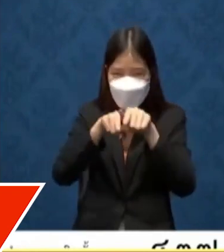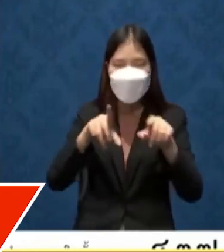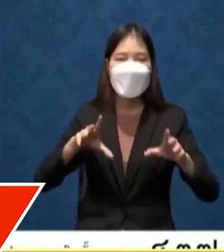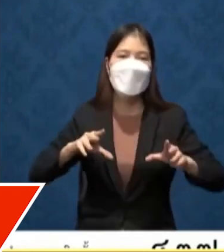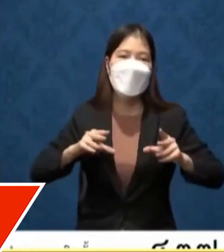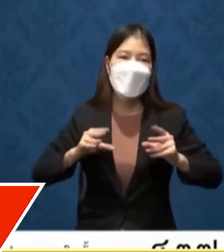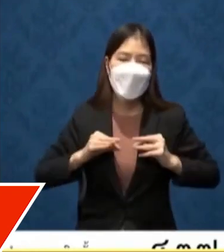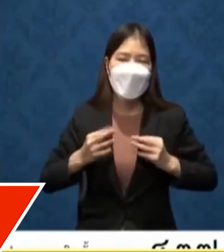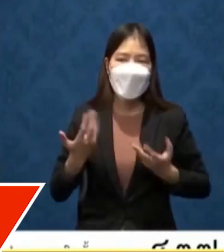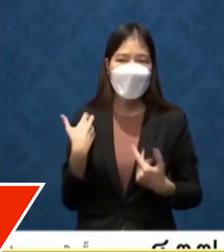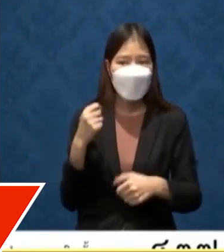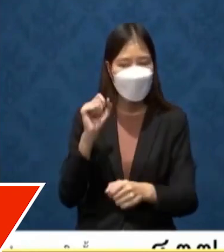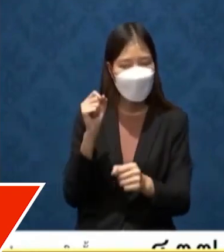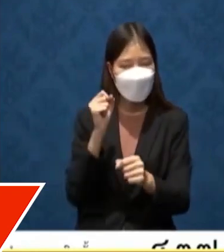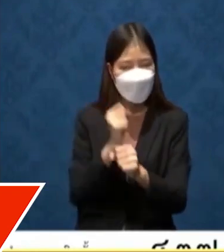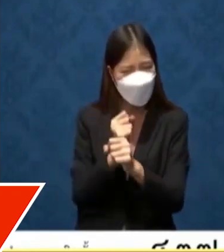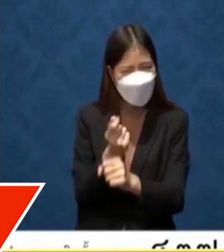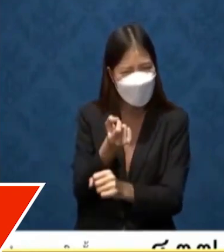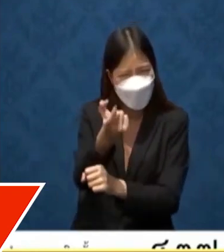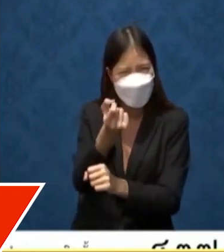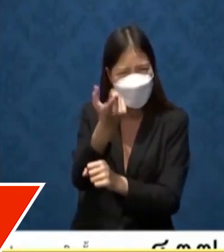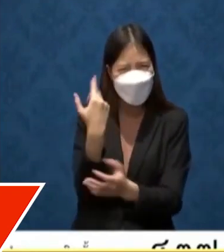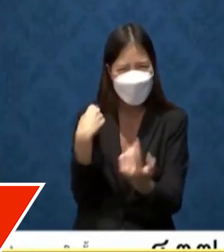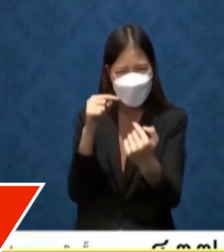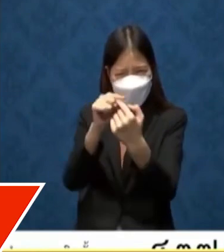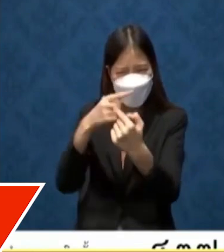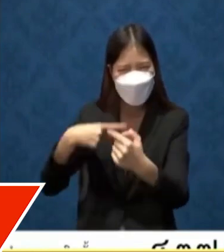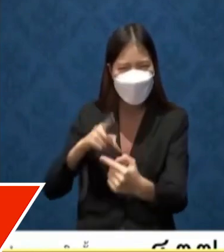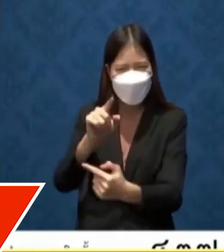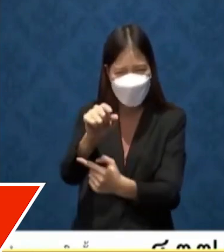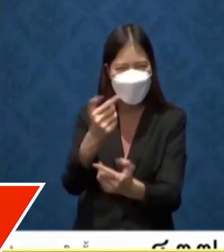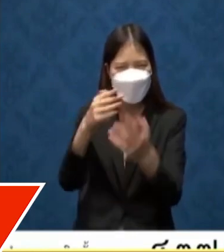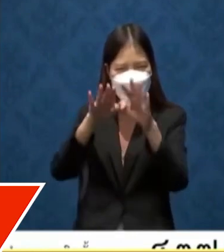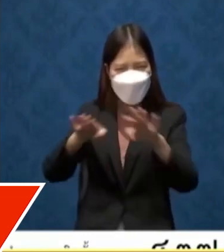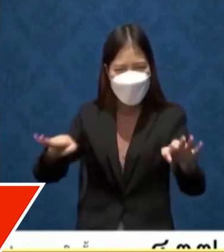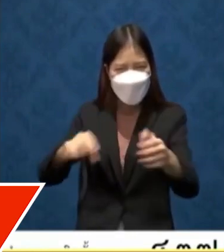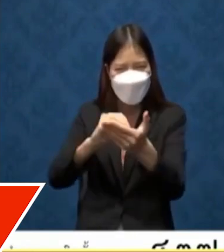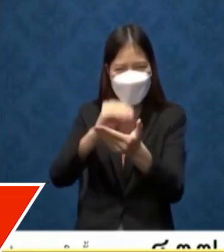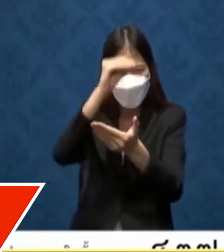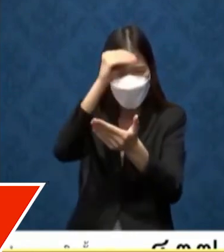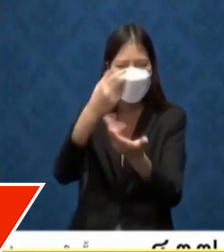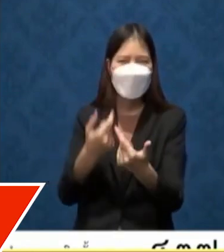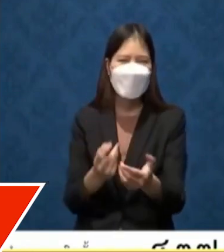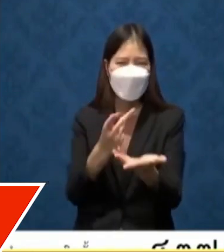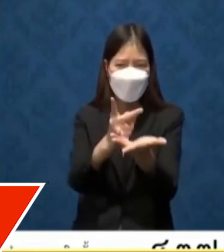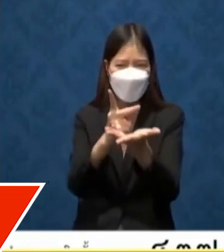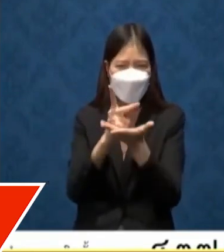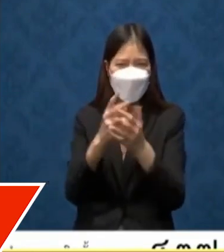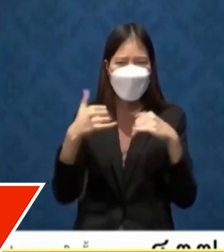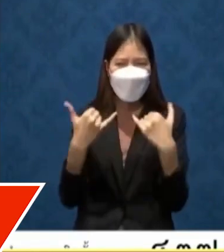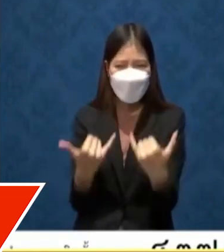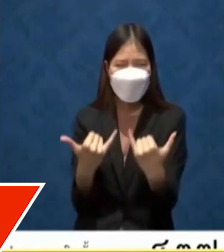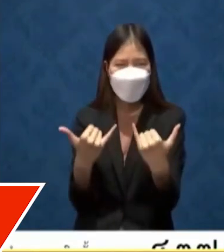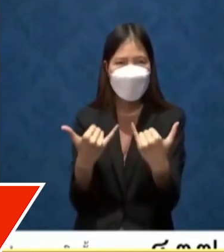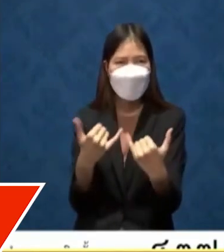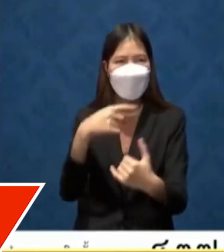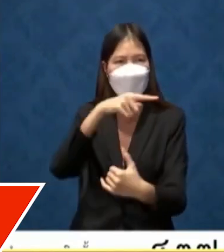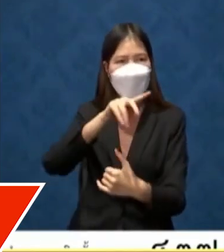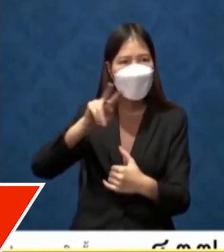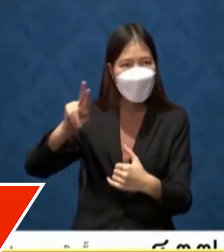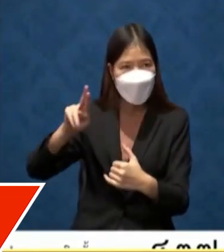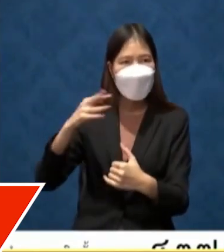เทาภาระความเดือดร้อนของนักเรียนนักศึกษาที่เป็นผู้กู้ในปัจจุบันสำหรับแนวทางพรบ.ก